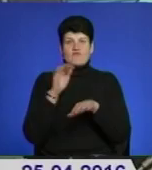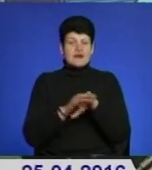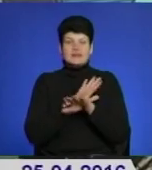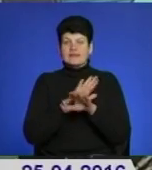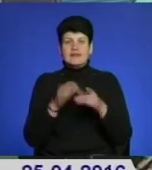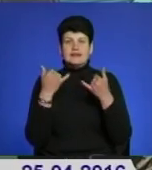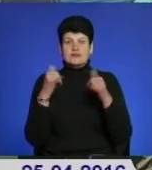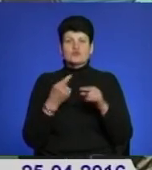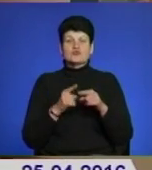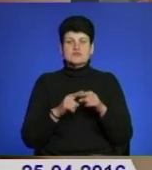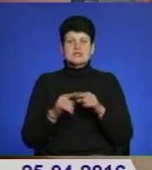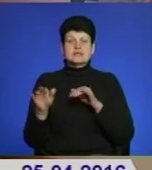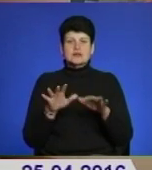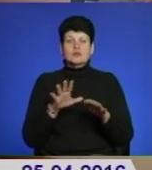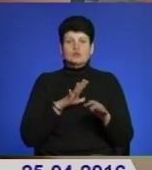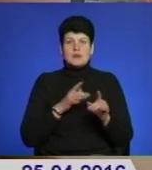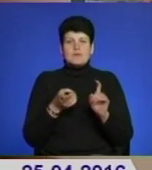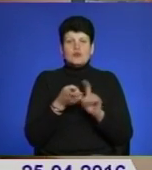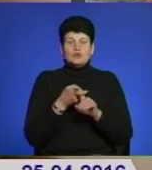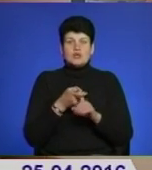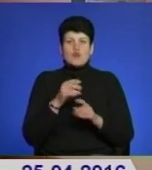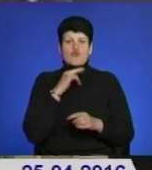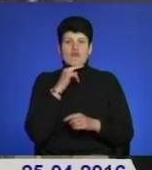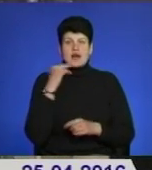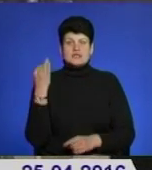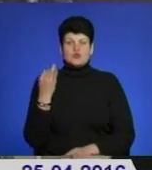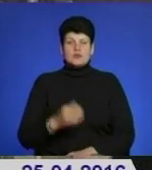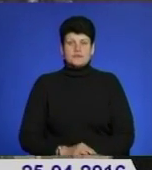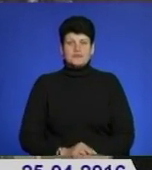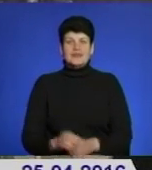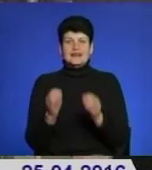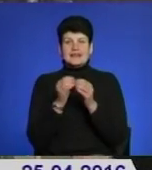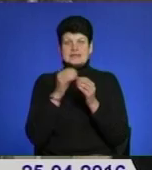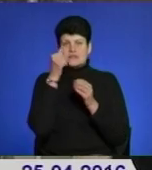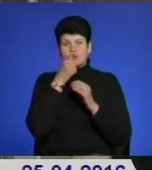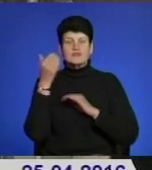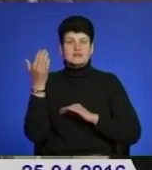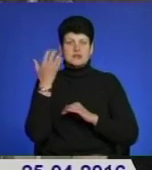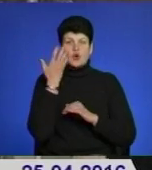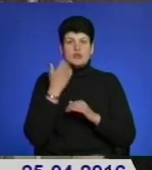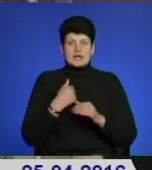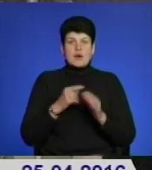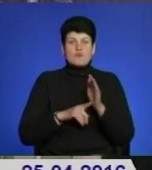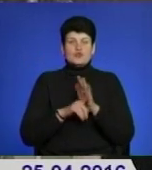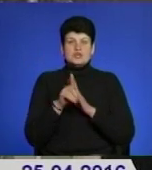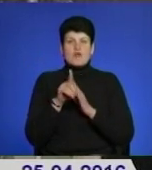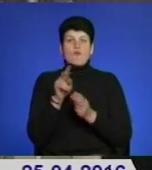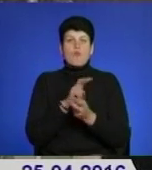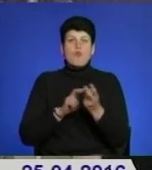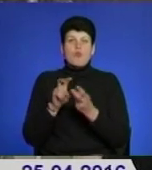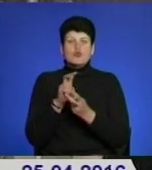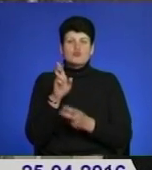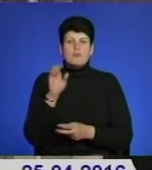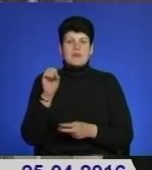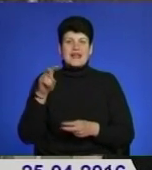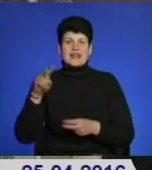що до цих заходів особливо була прикута увага істориків. 10 років тому, коли я почав пошук